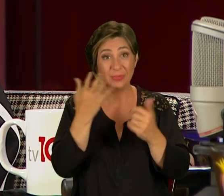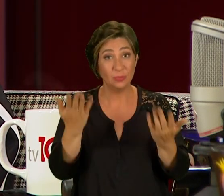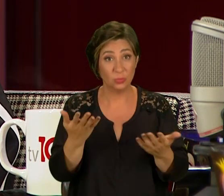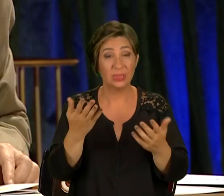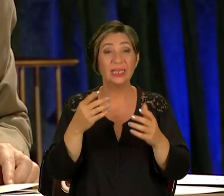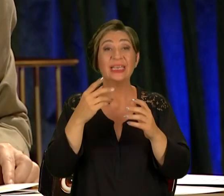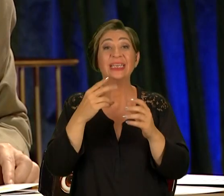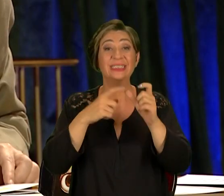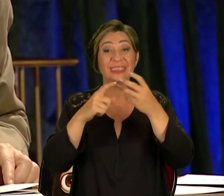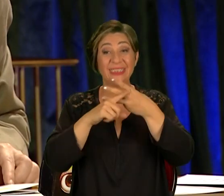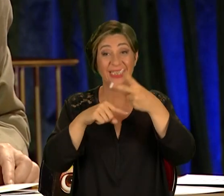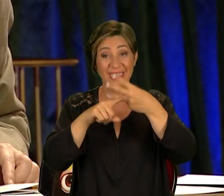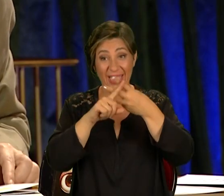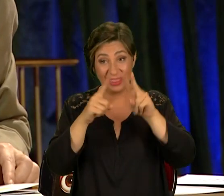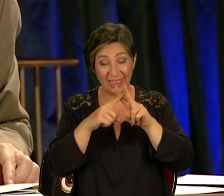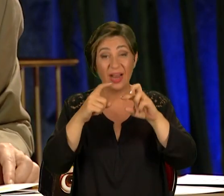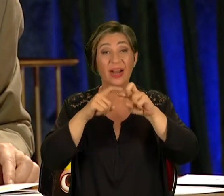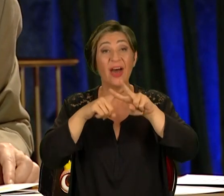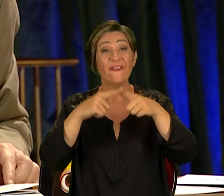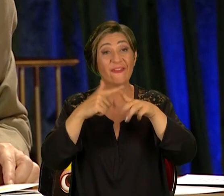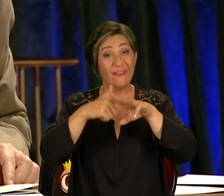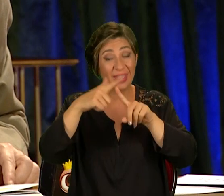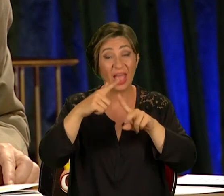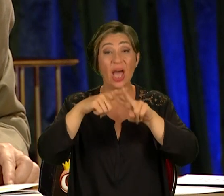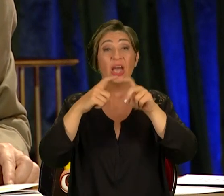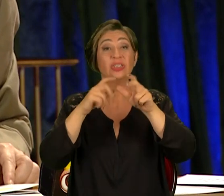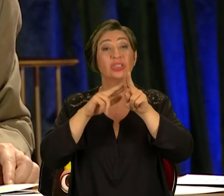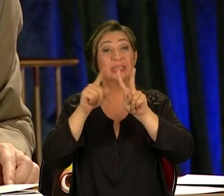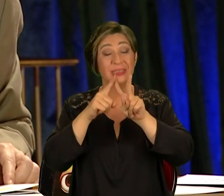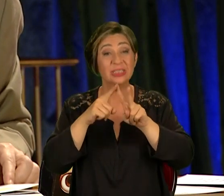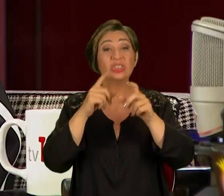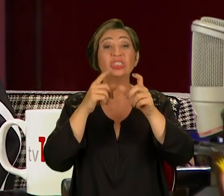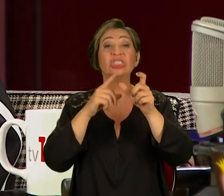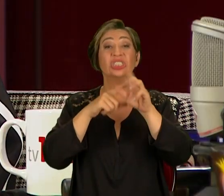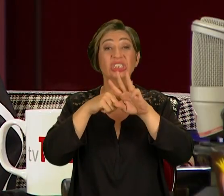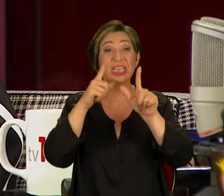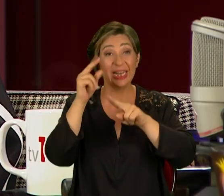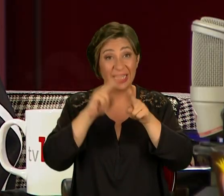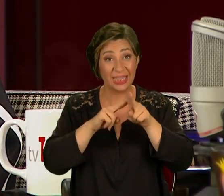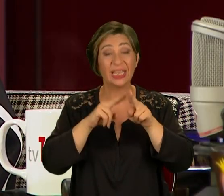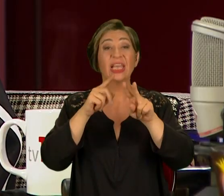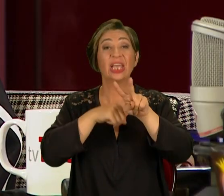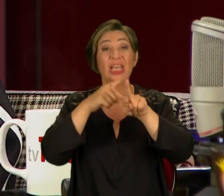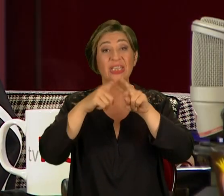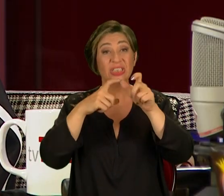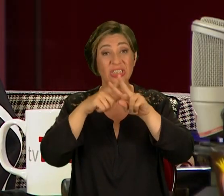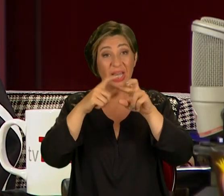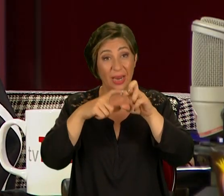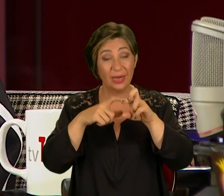gerekirse Sezen Aksu, Rafet El Roman, Aşkın Nur Yengi, Çelik Erişçi, Yaşar Kurt, Nez, Yusuf